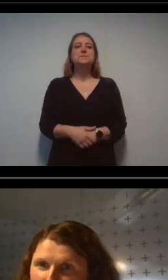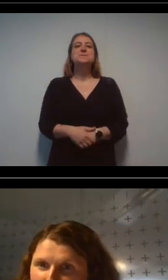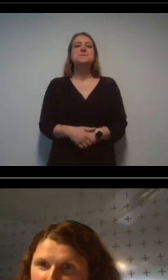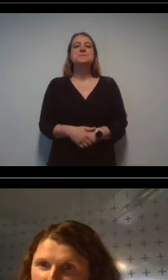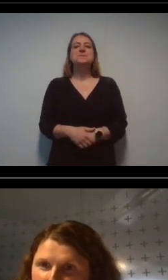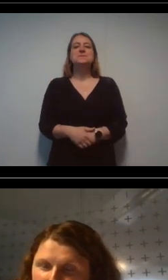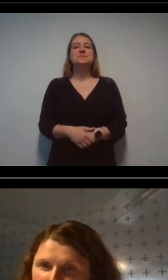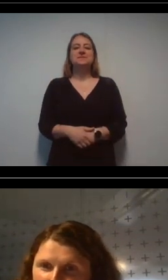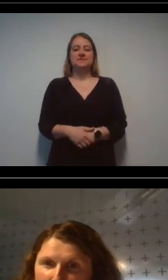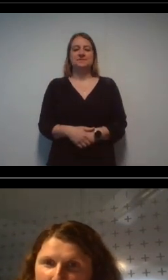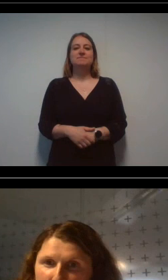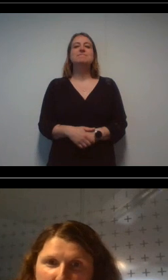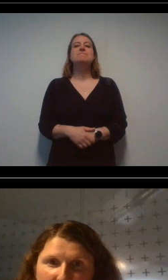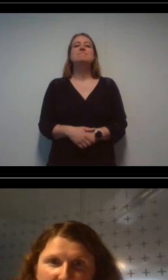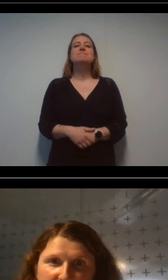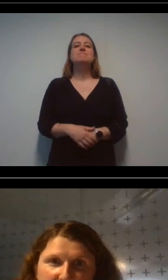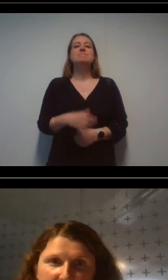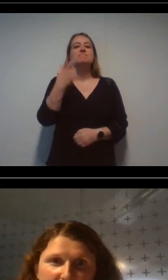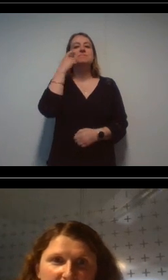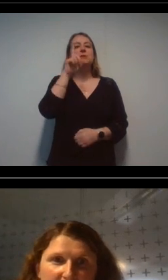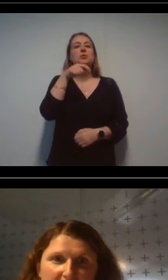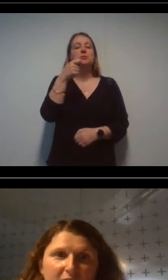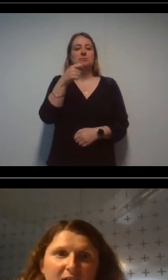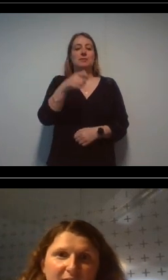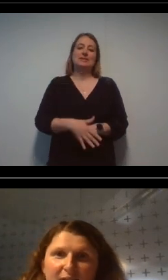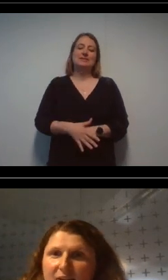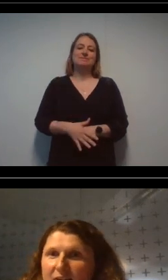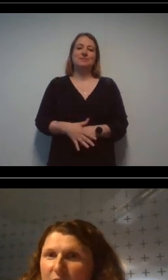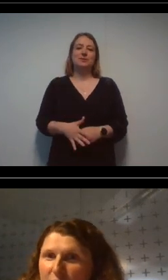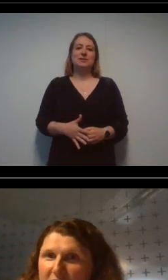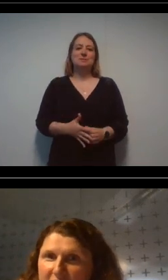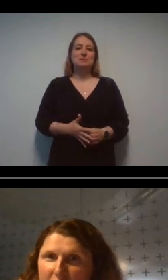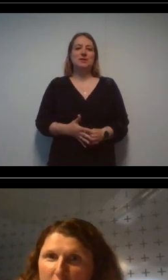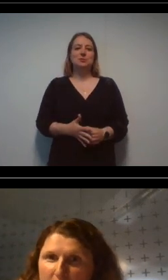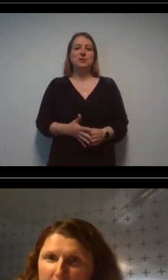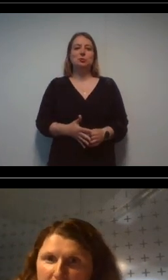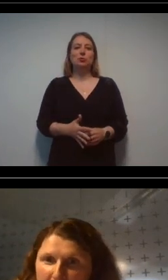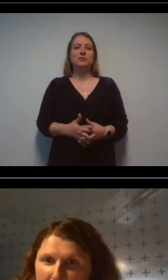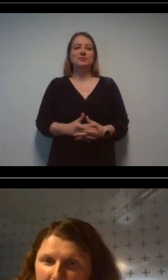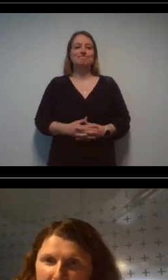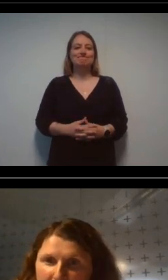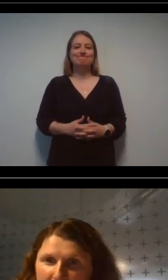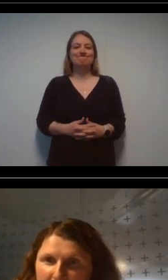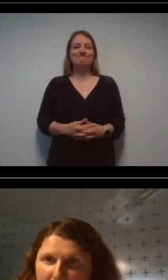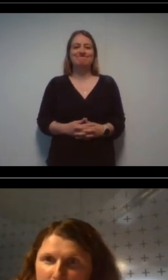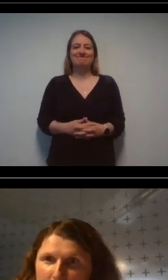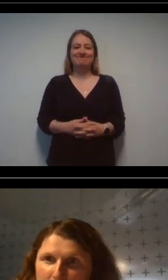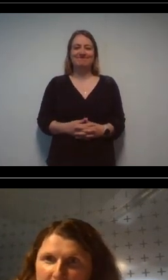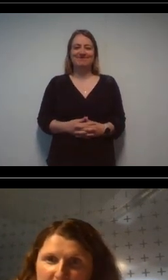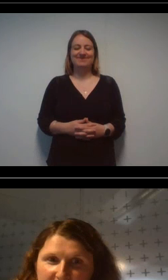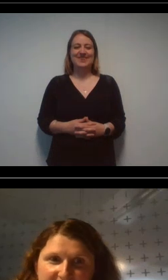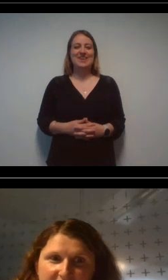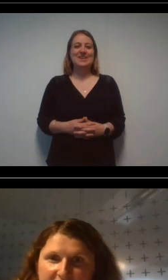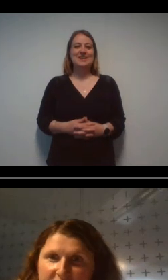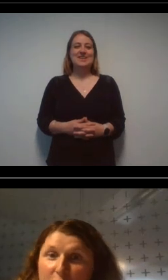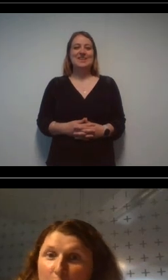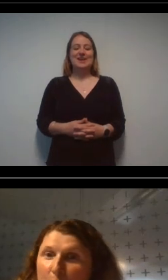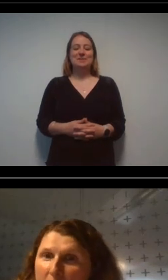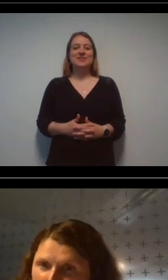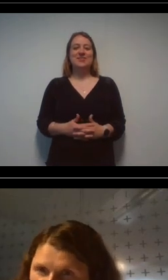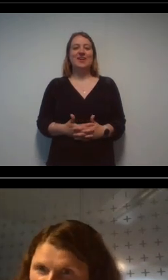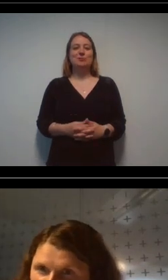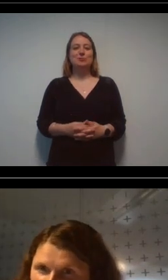Et on voit que normalement je peux partager. Oui, voilà. Vous voyez, il y a quand même une majorité